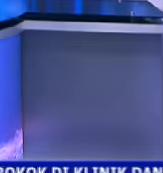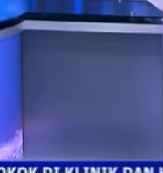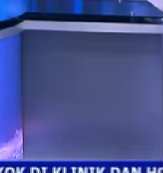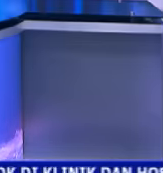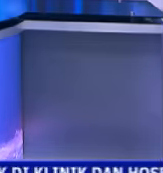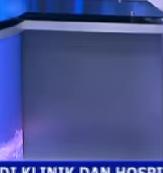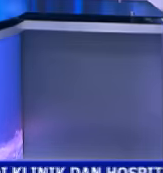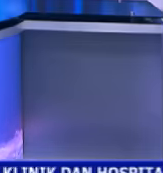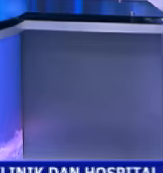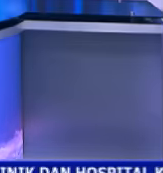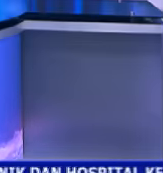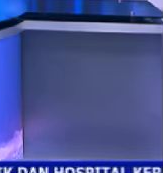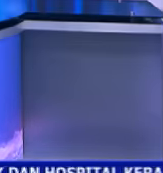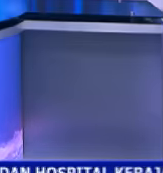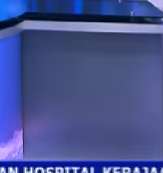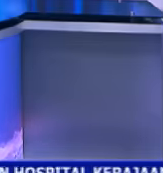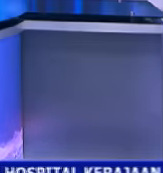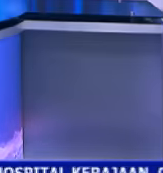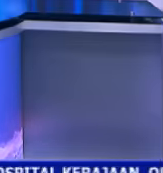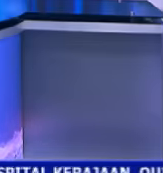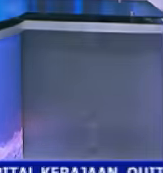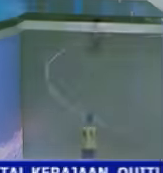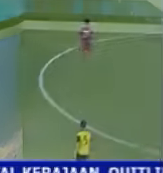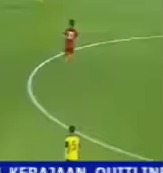Nazri Fahmi, silakan. Nazri.